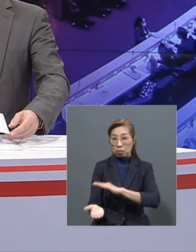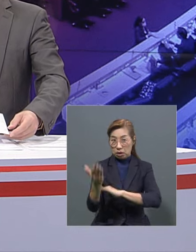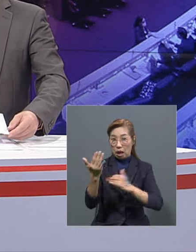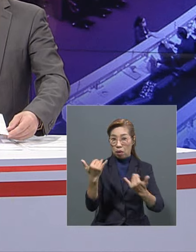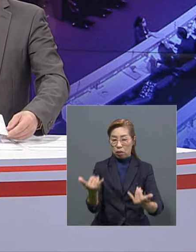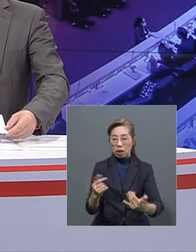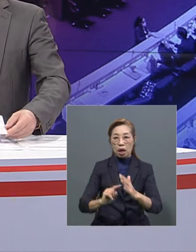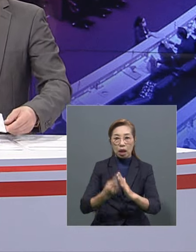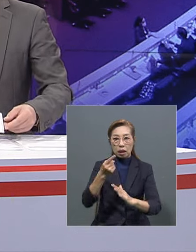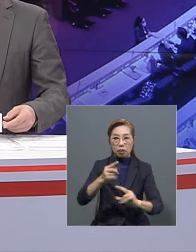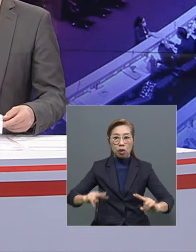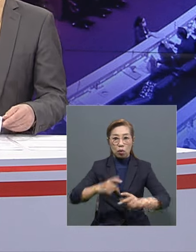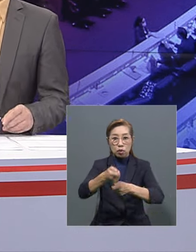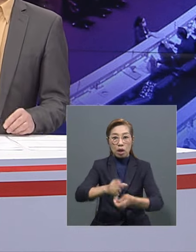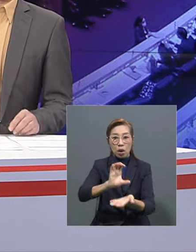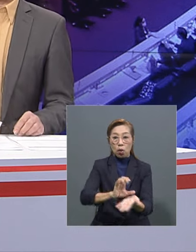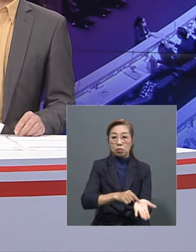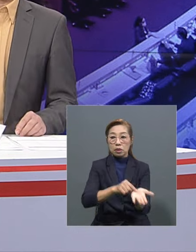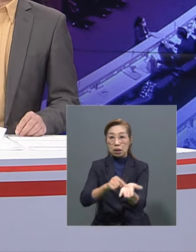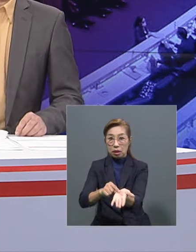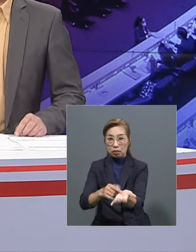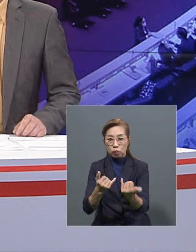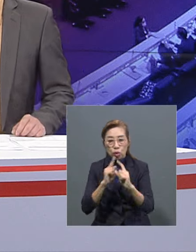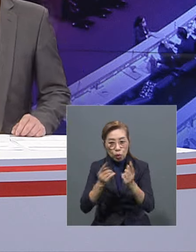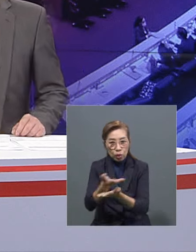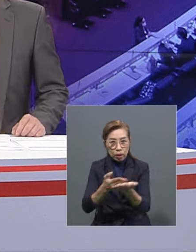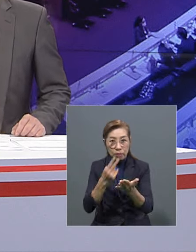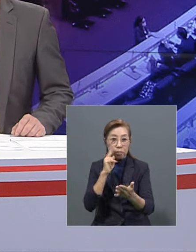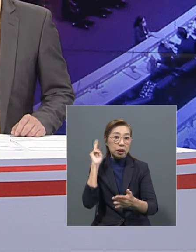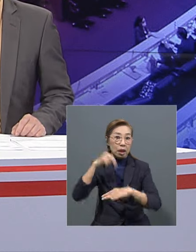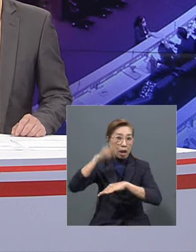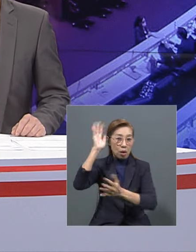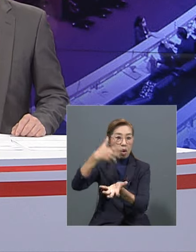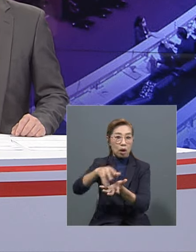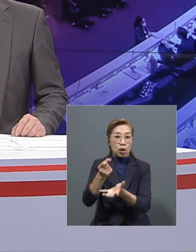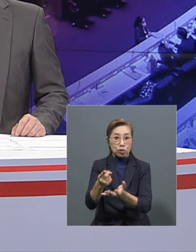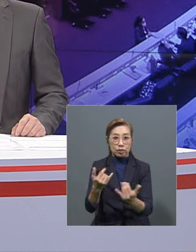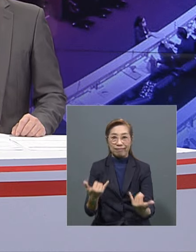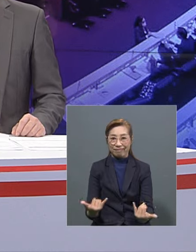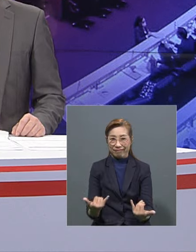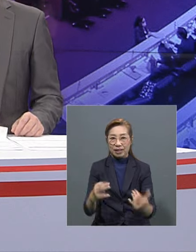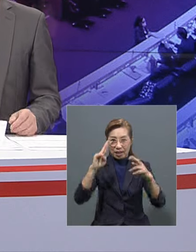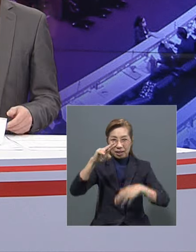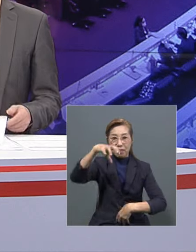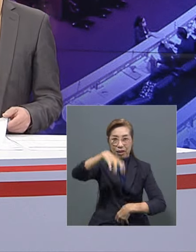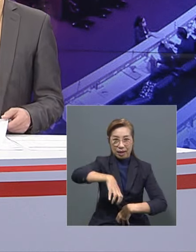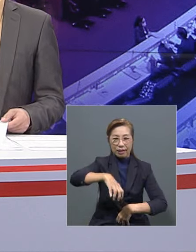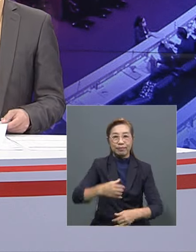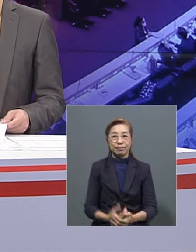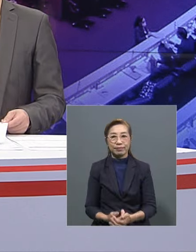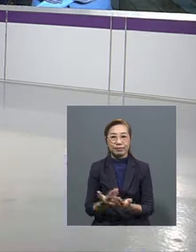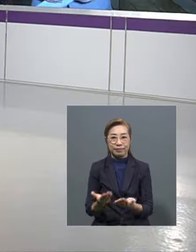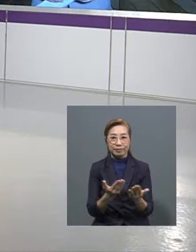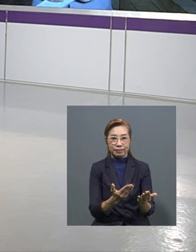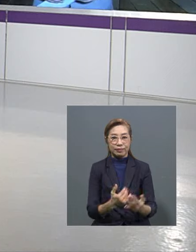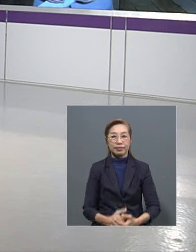บประมาณของกระทรวงเกษตรและสหกรณ์นะครับติดตามรายงานสดครับจากคุณวรพัฒน์ภัทยากุลสดจากรัฐสภาคุณวรพัฒน์ครับเ